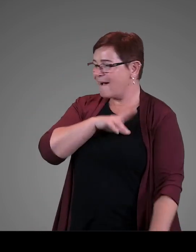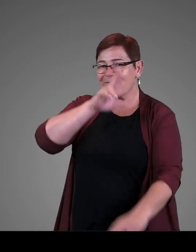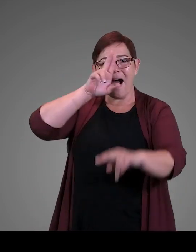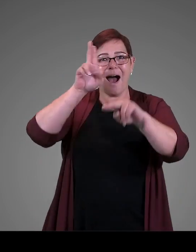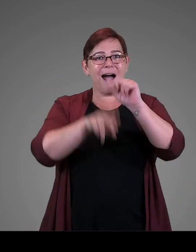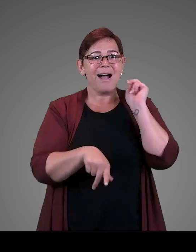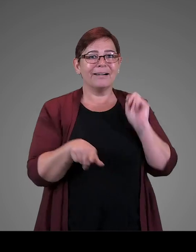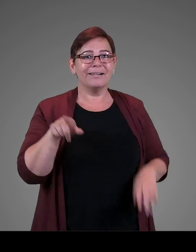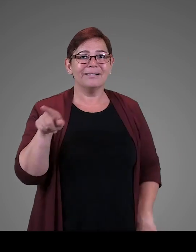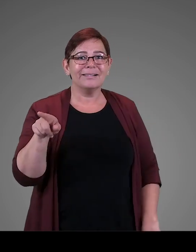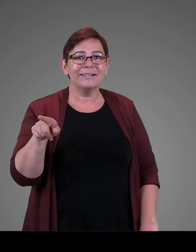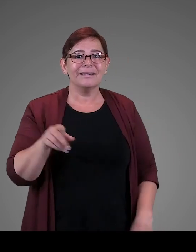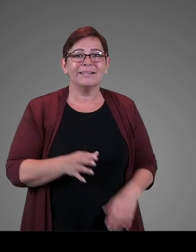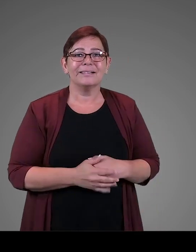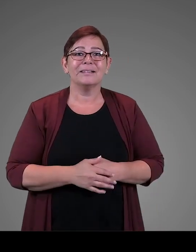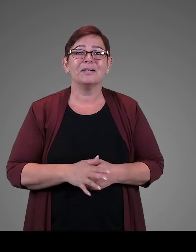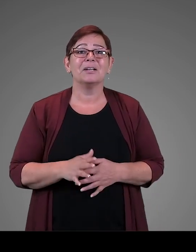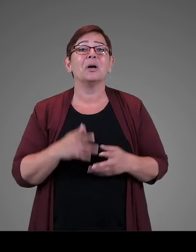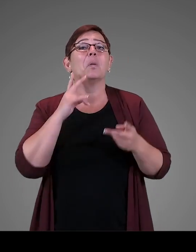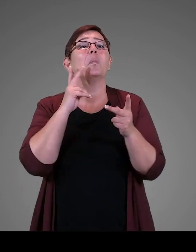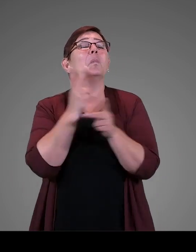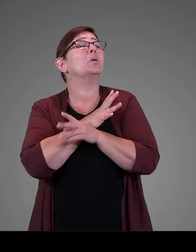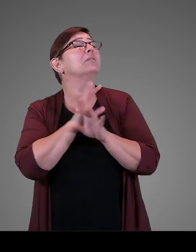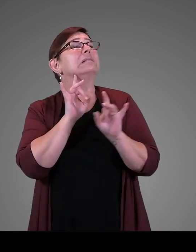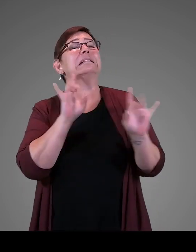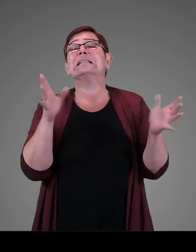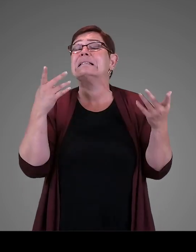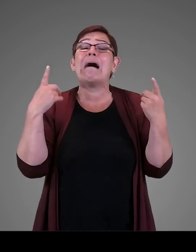qui peut m'arriver, c'est de devenir un fonctionnaire.